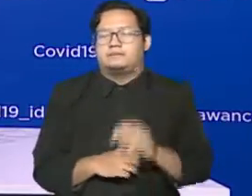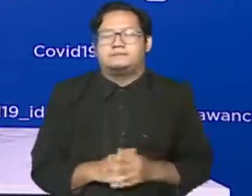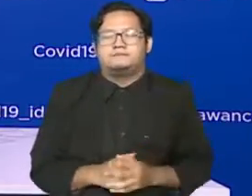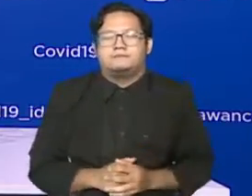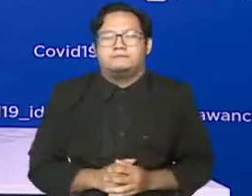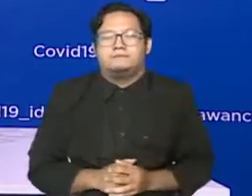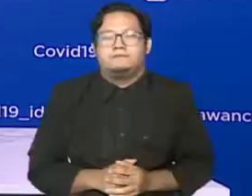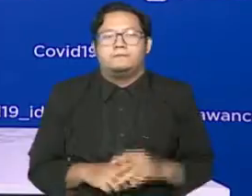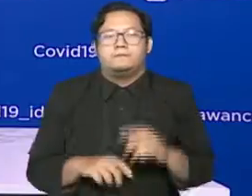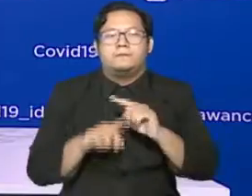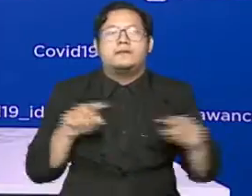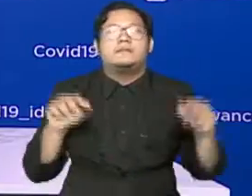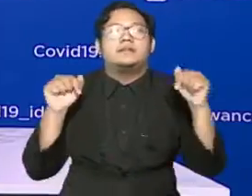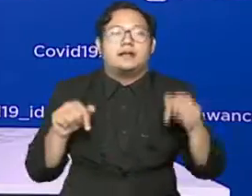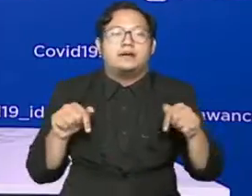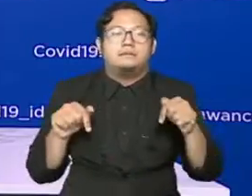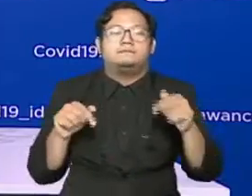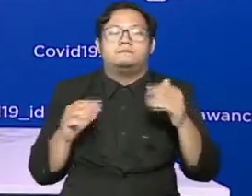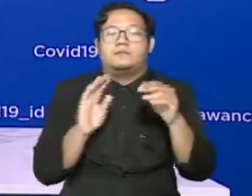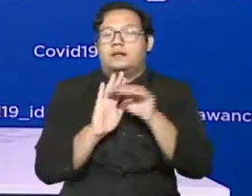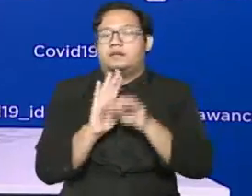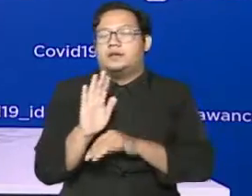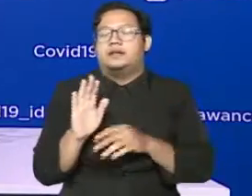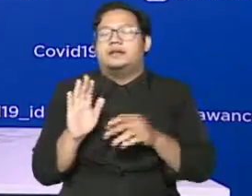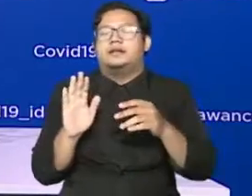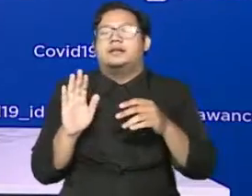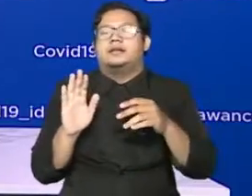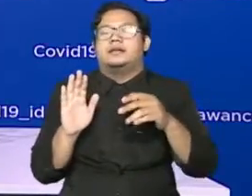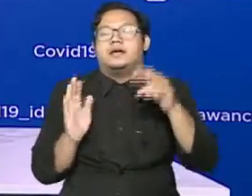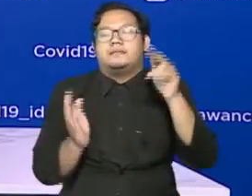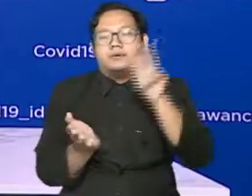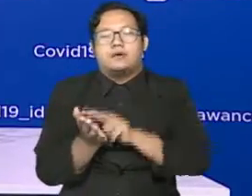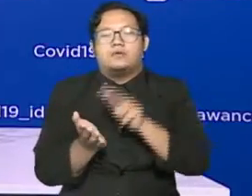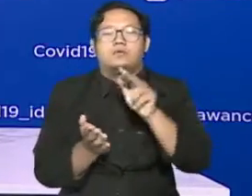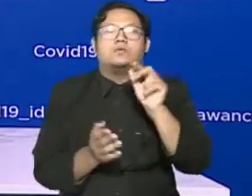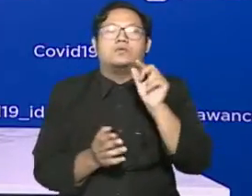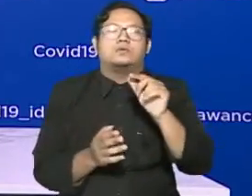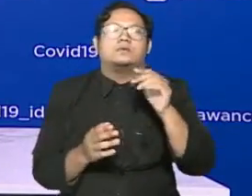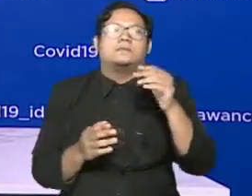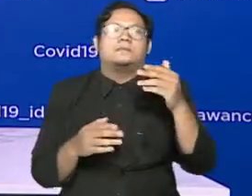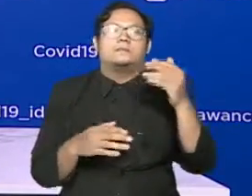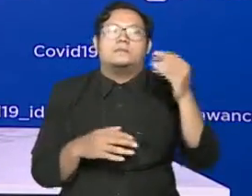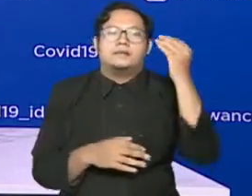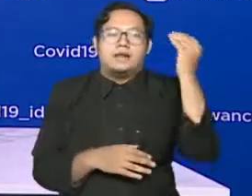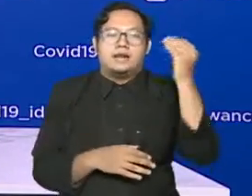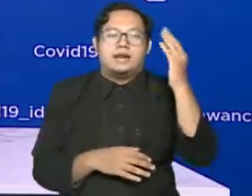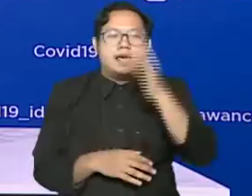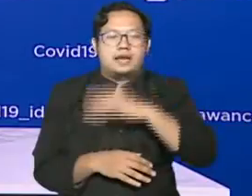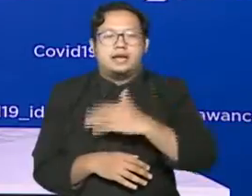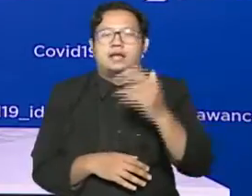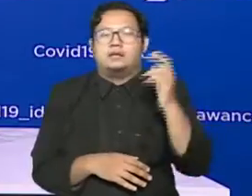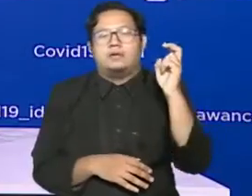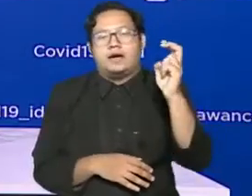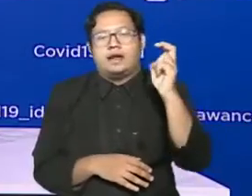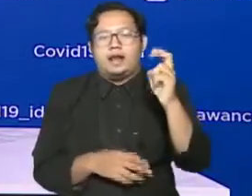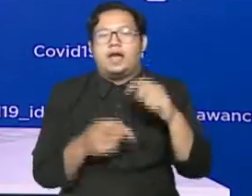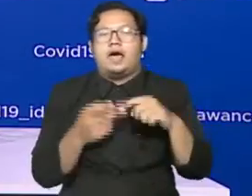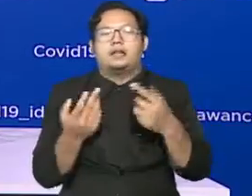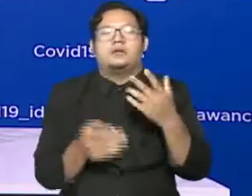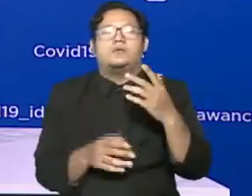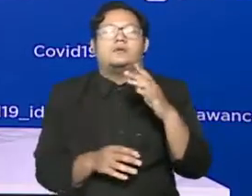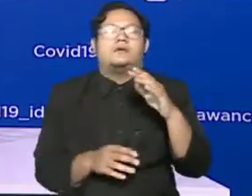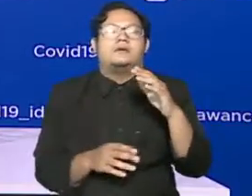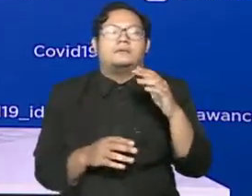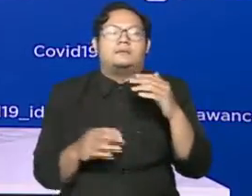untuk saat ini peraturan yang berlaku baik untuk perjalanan jauh maupun harian Commuter dan jenis berjalan lain